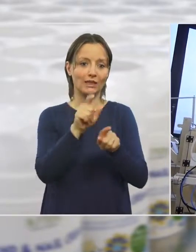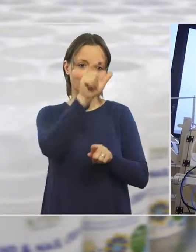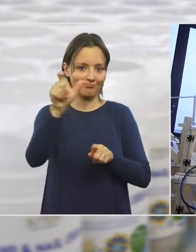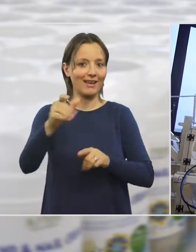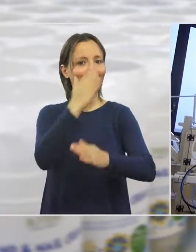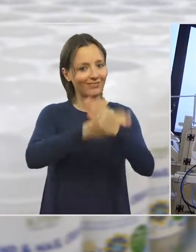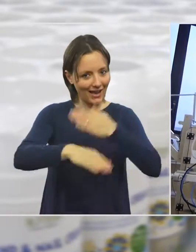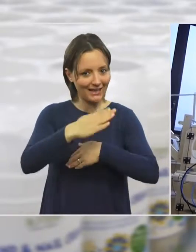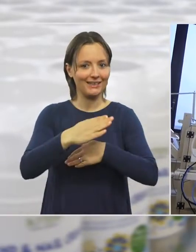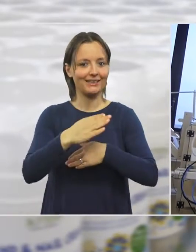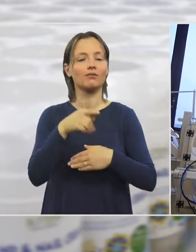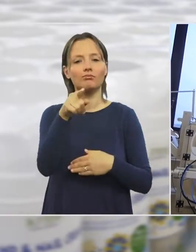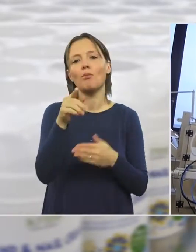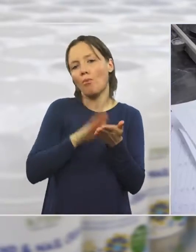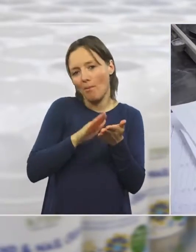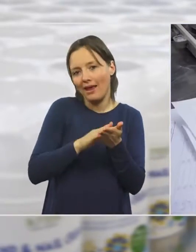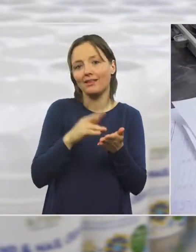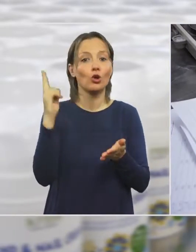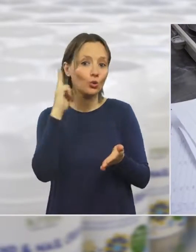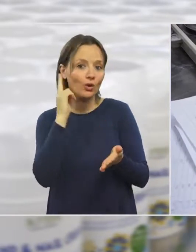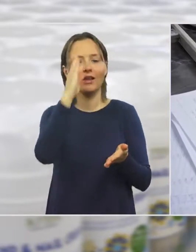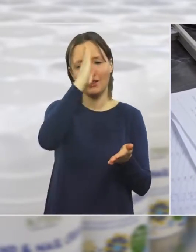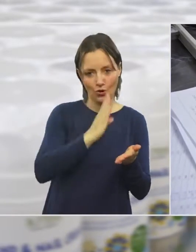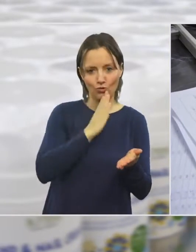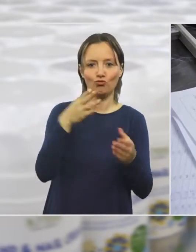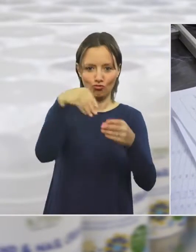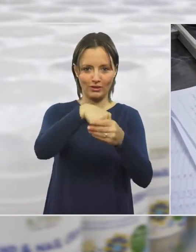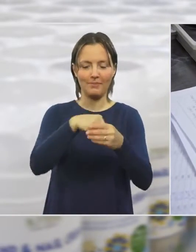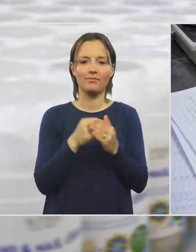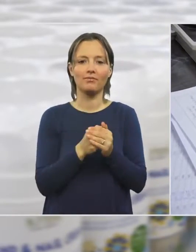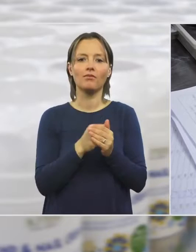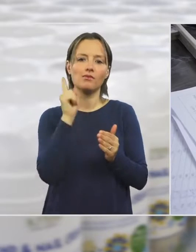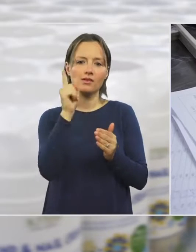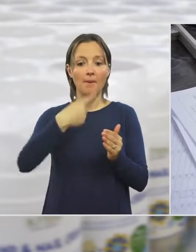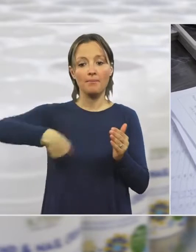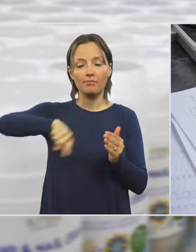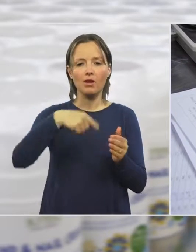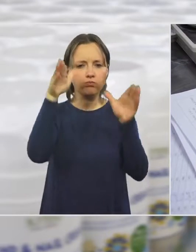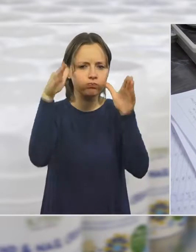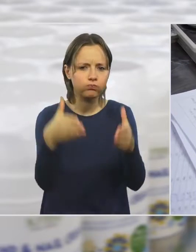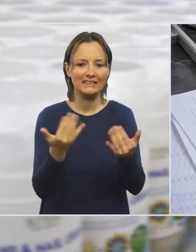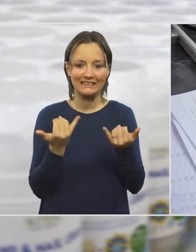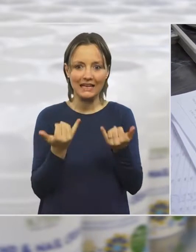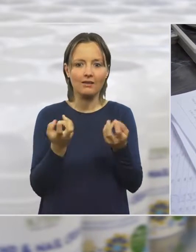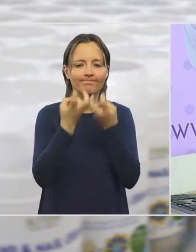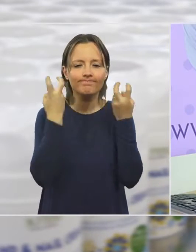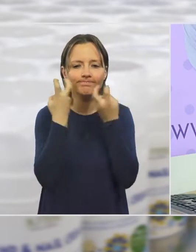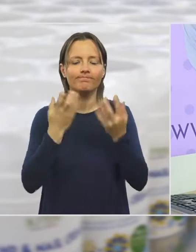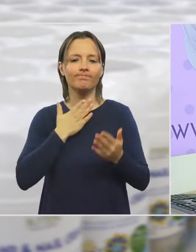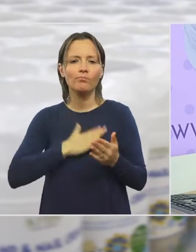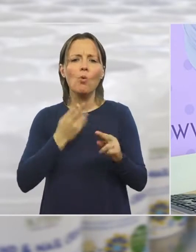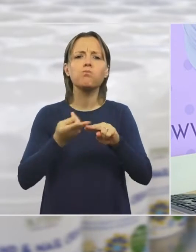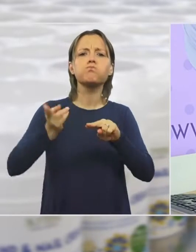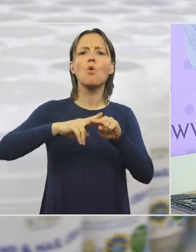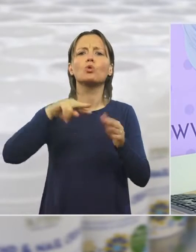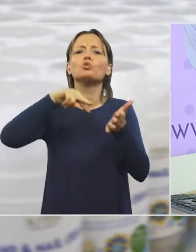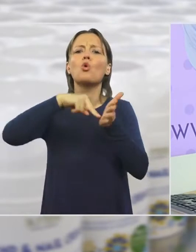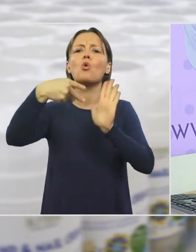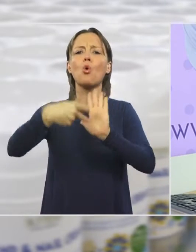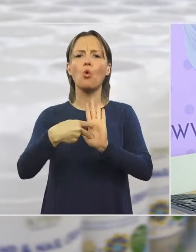invalidi, tudi z gluhimi in naglušnimi. Smo pa usmerjeni predvsem v iskanje